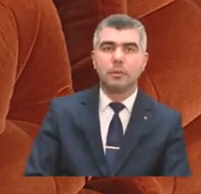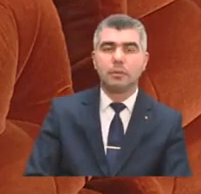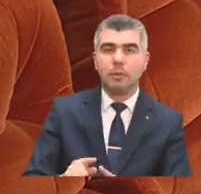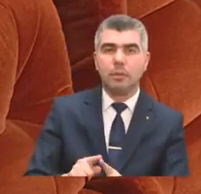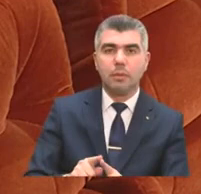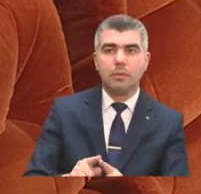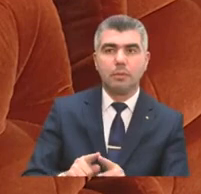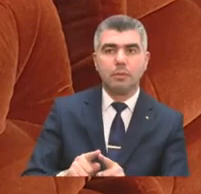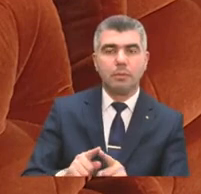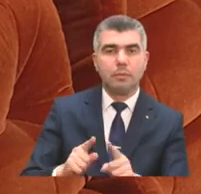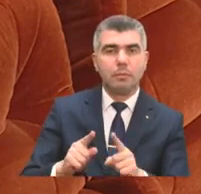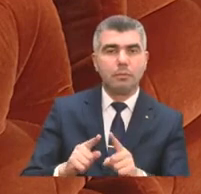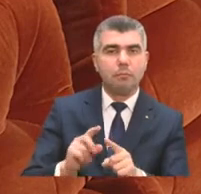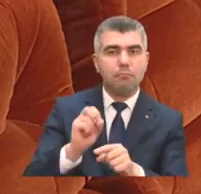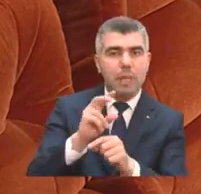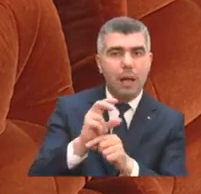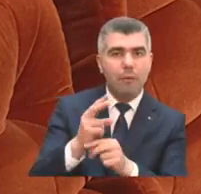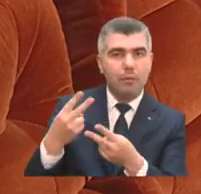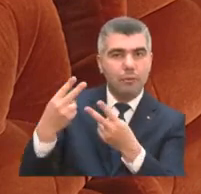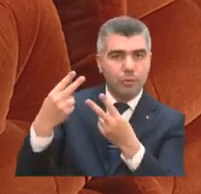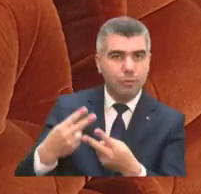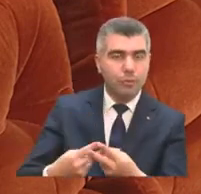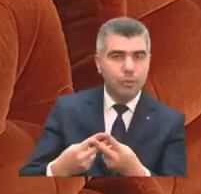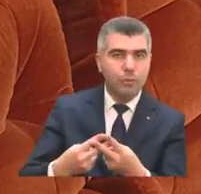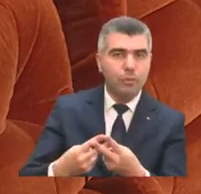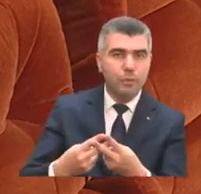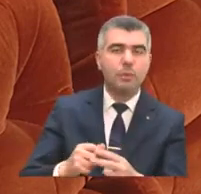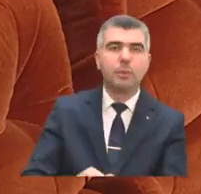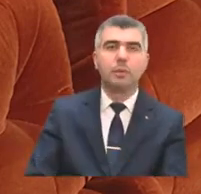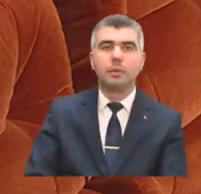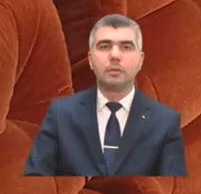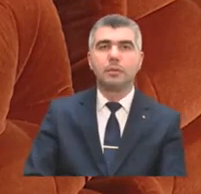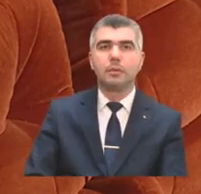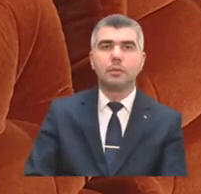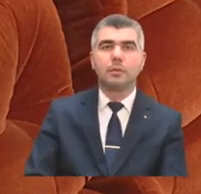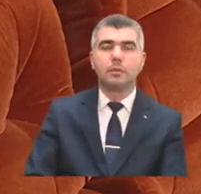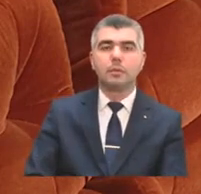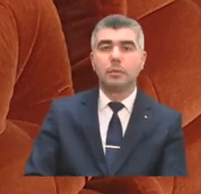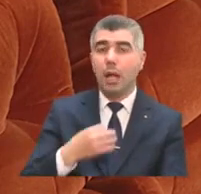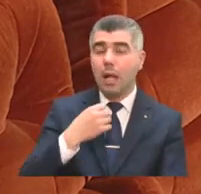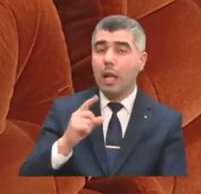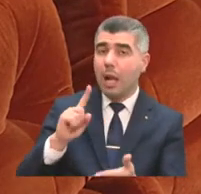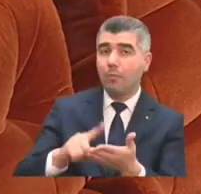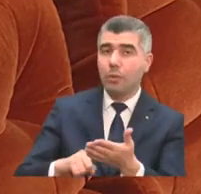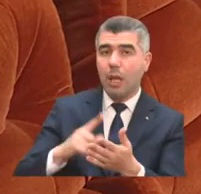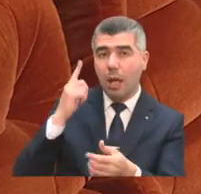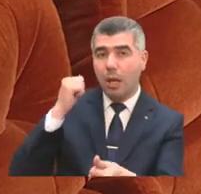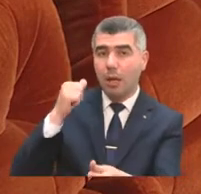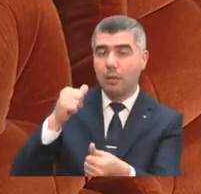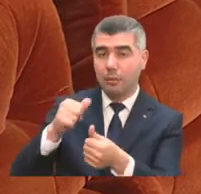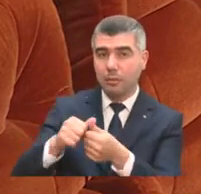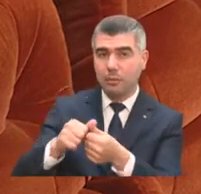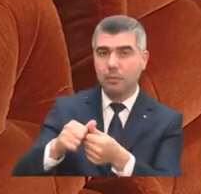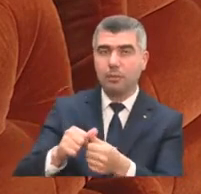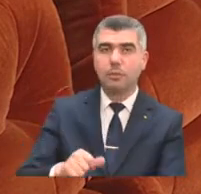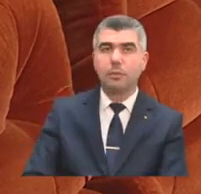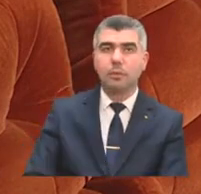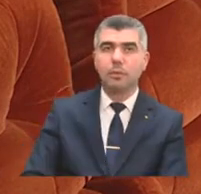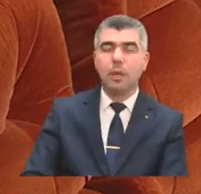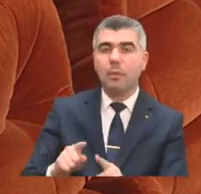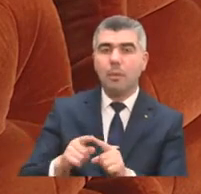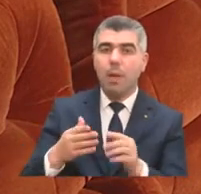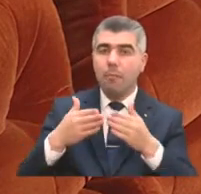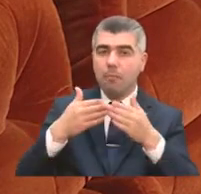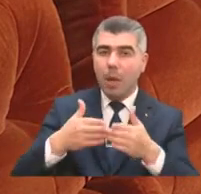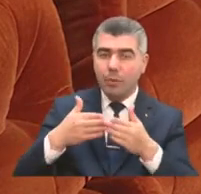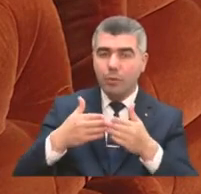للنقل خلال عملية العبور، خصني نذكر بأنه العلاقات أو الربط ديال النقل البحري